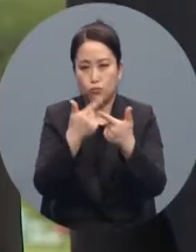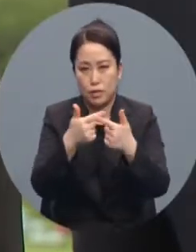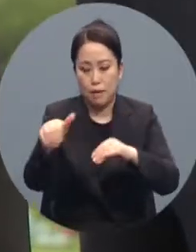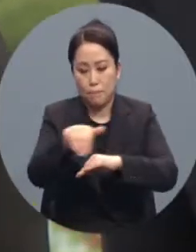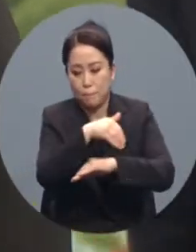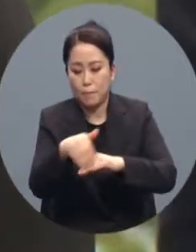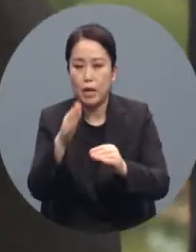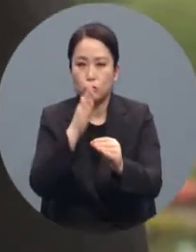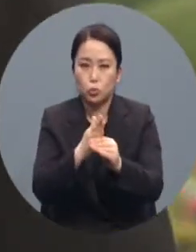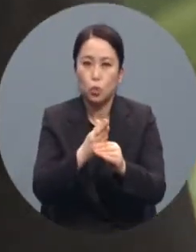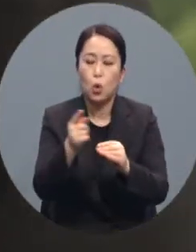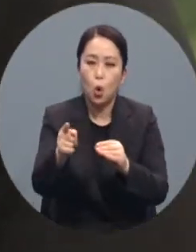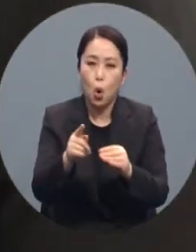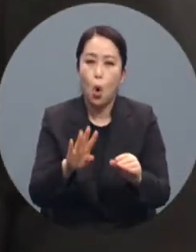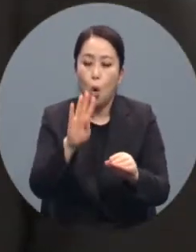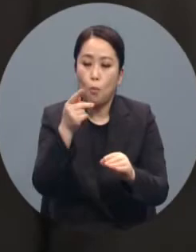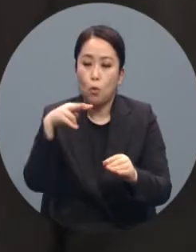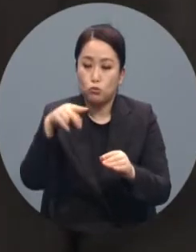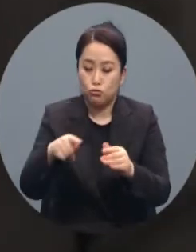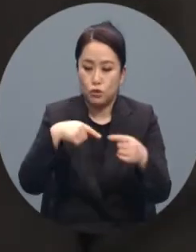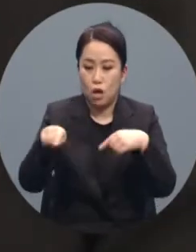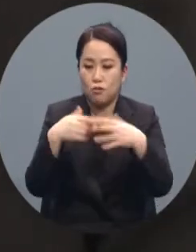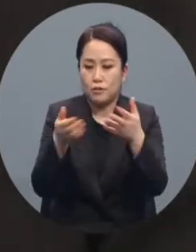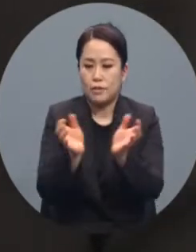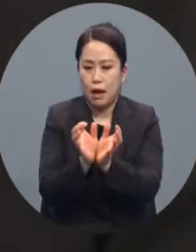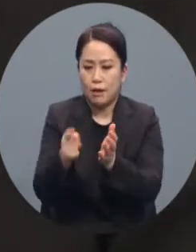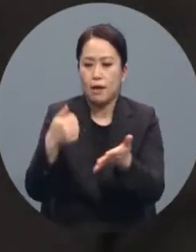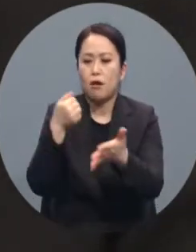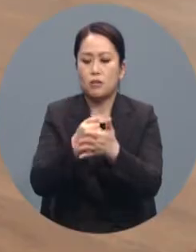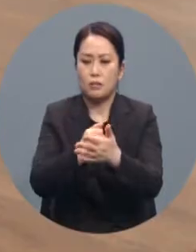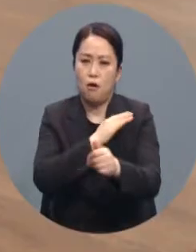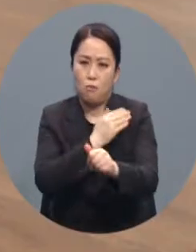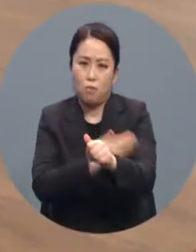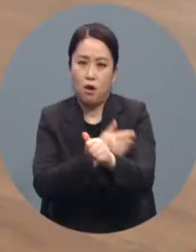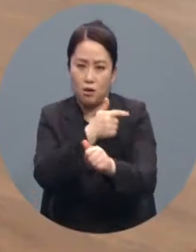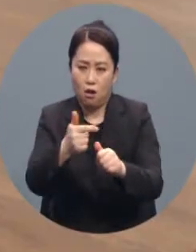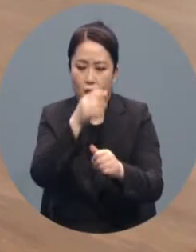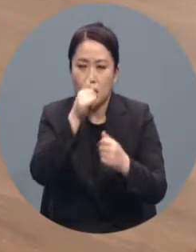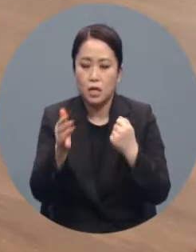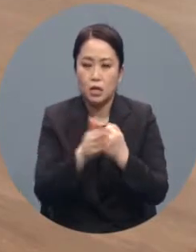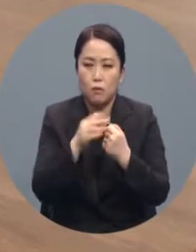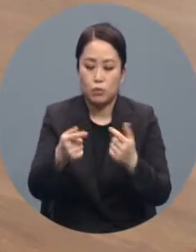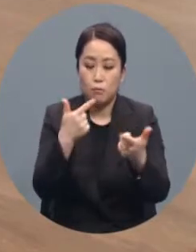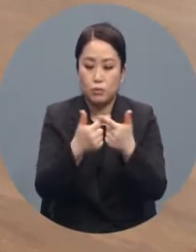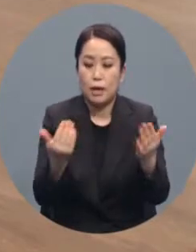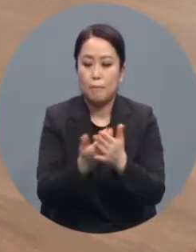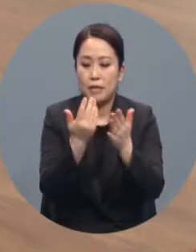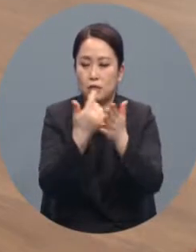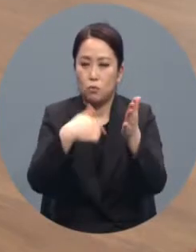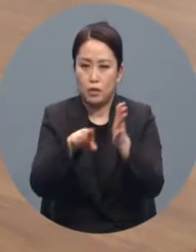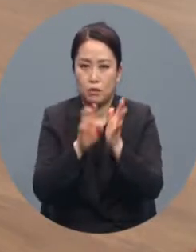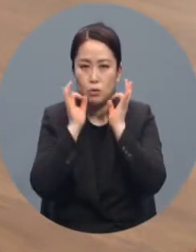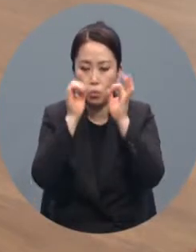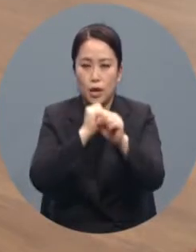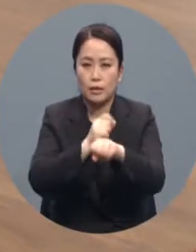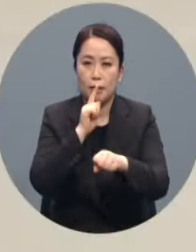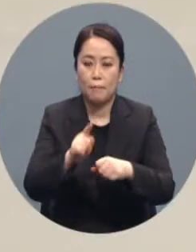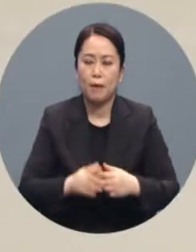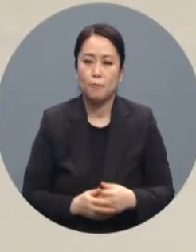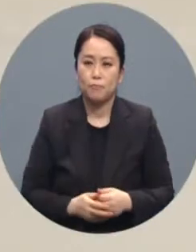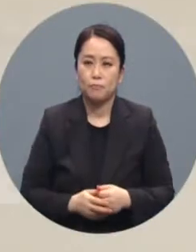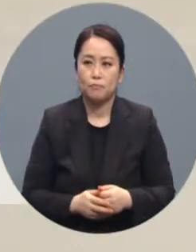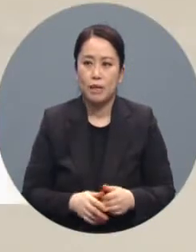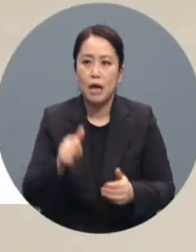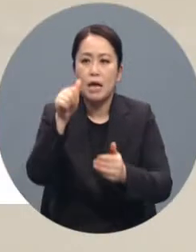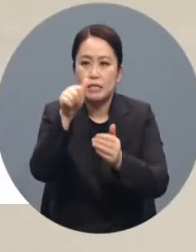민심은 보수 정당의 이정표와 같다며 부산 발전을 위해 노력하겠다고 약속했습니다. 실패했던